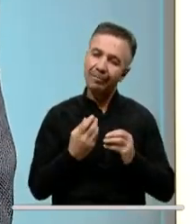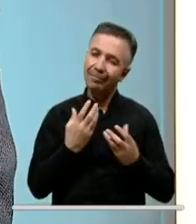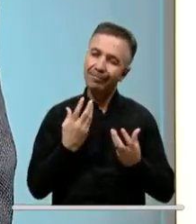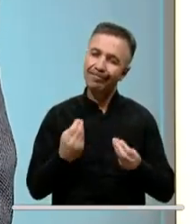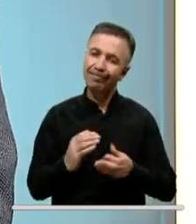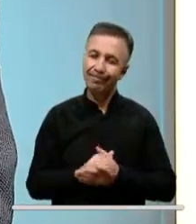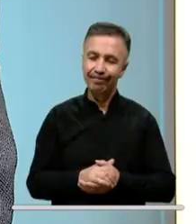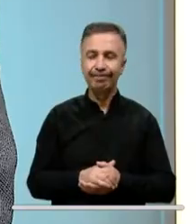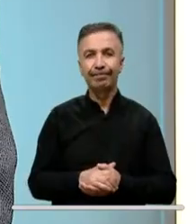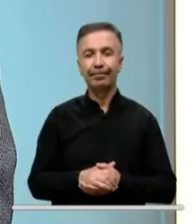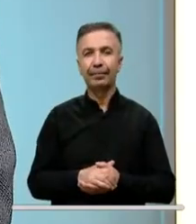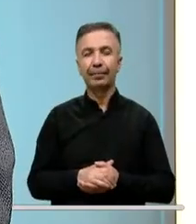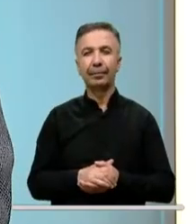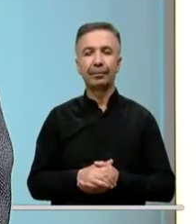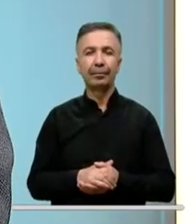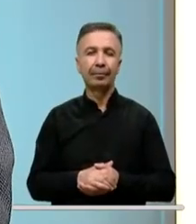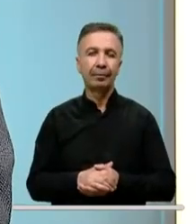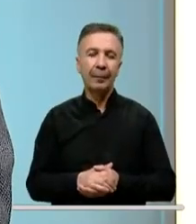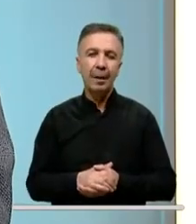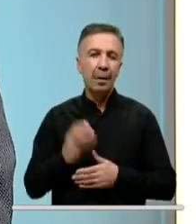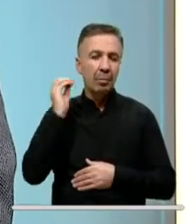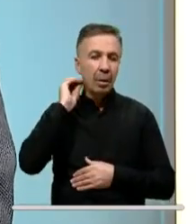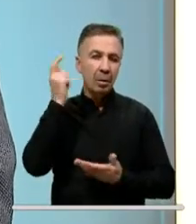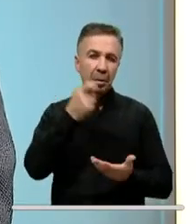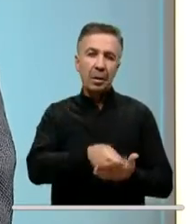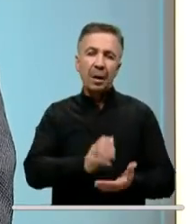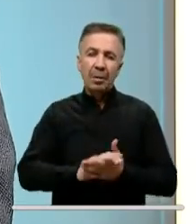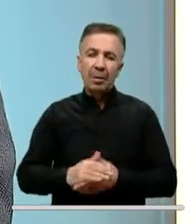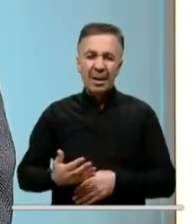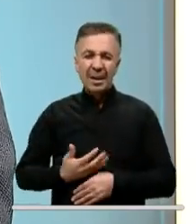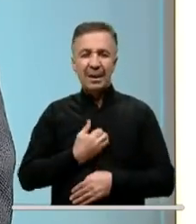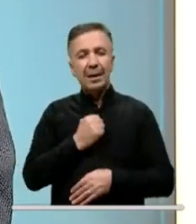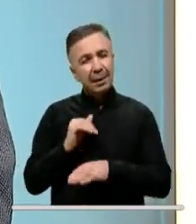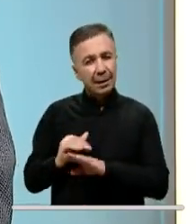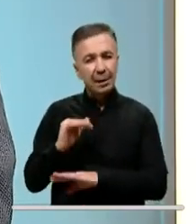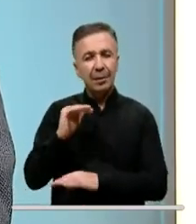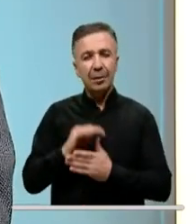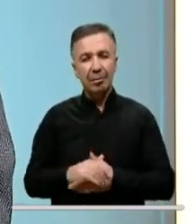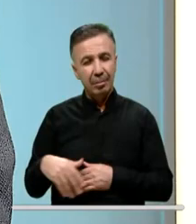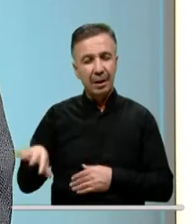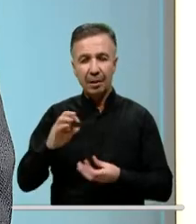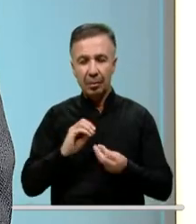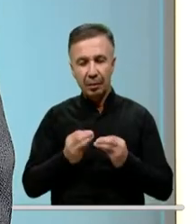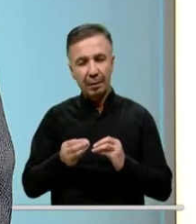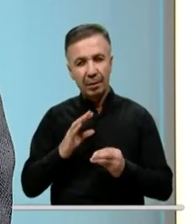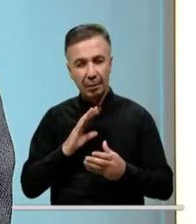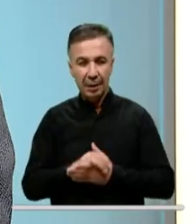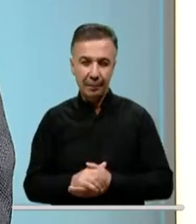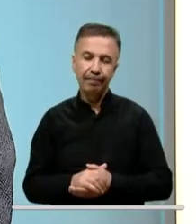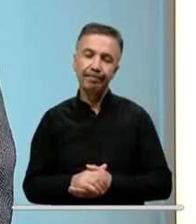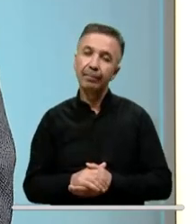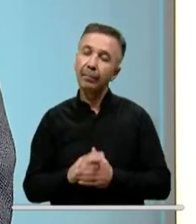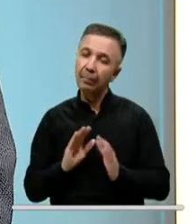karşı borçlanıyor, borcunu ödeyemiyor ve sıkıntıya giriyor. Herkesin tabii sıkıntısı kendisine